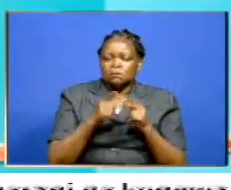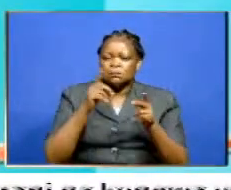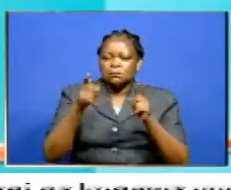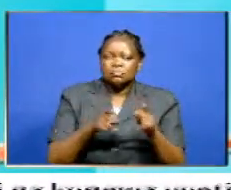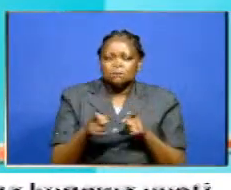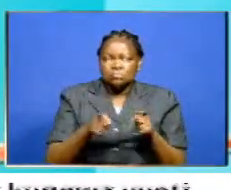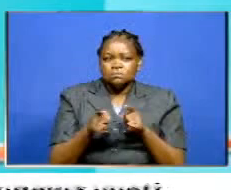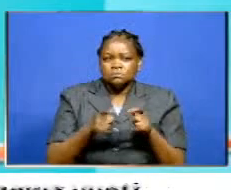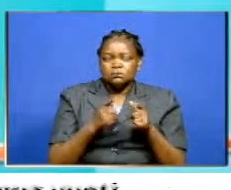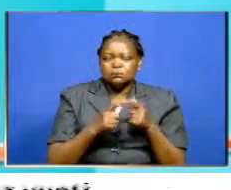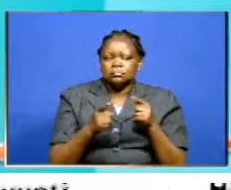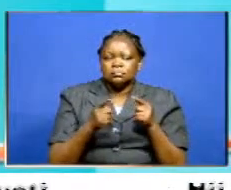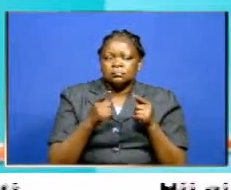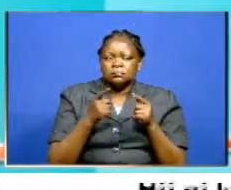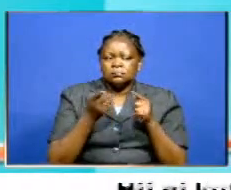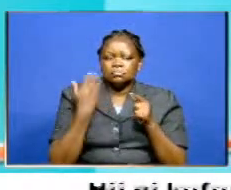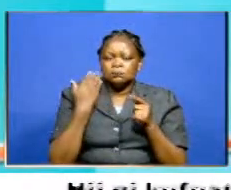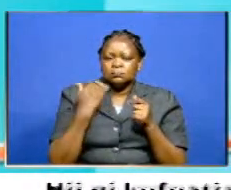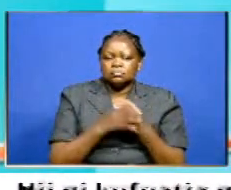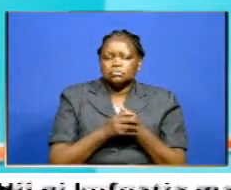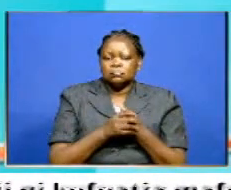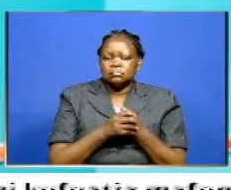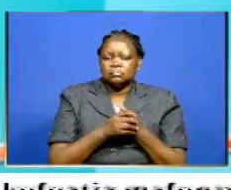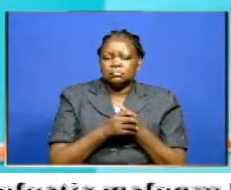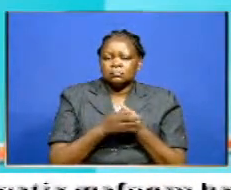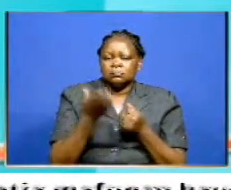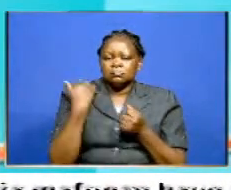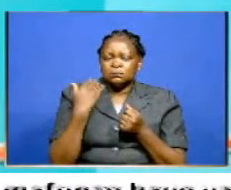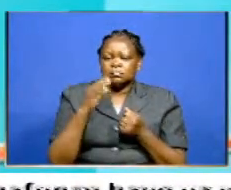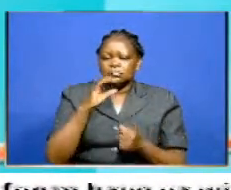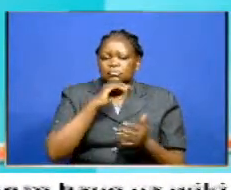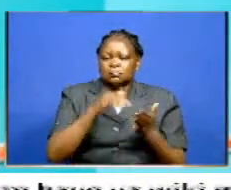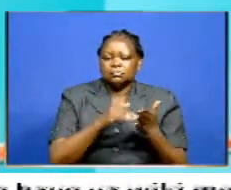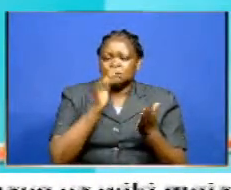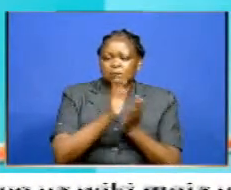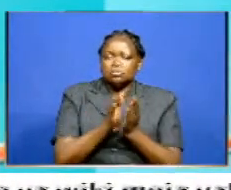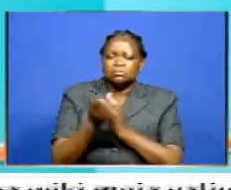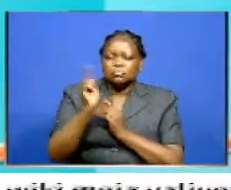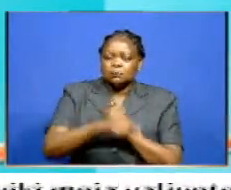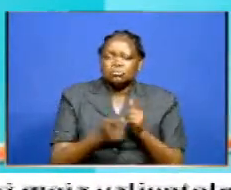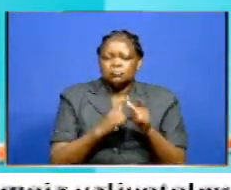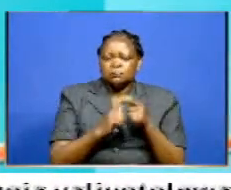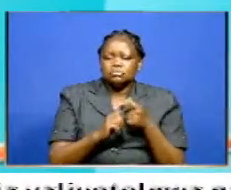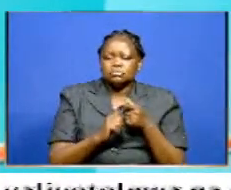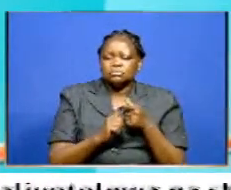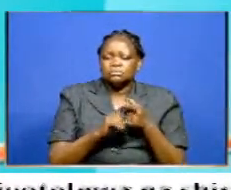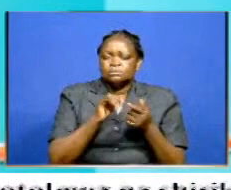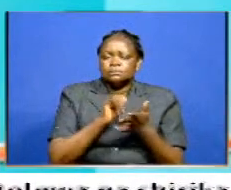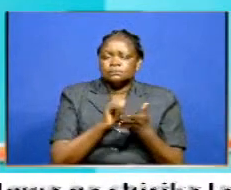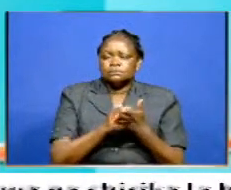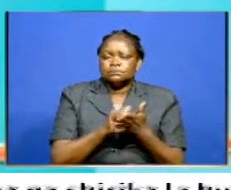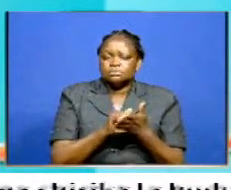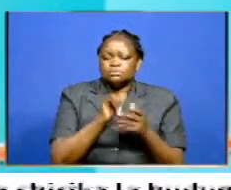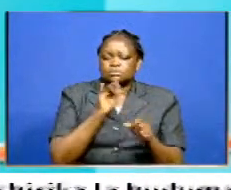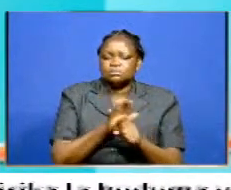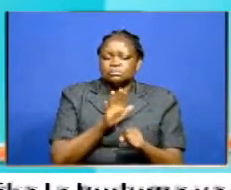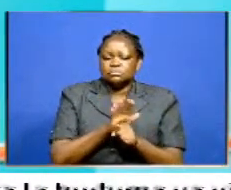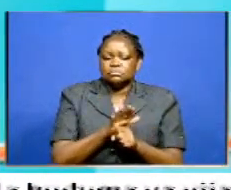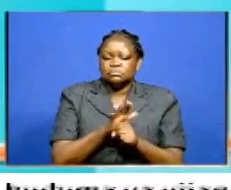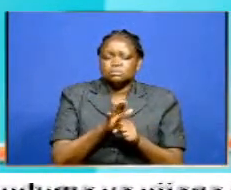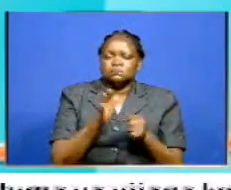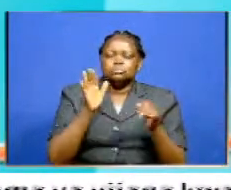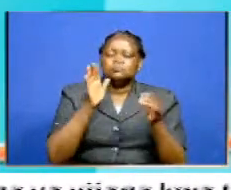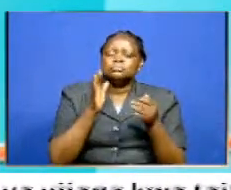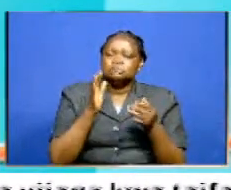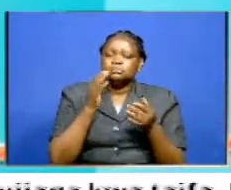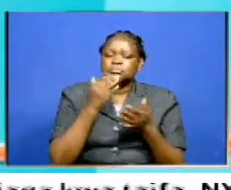wetu, but then again kabla rafiki yangu aingilie, ni kwamba mimi kile kitu ambacho ninaona